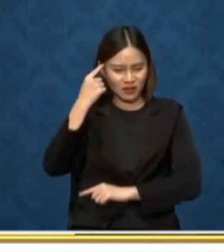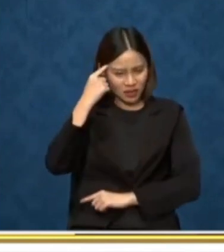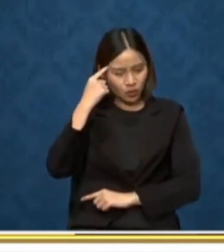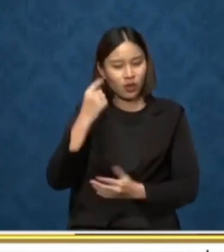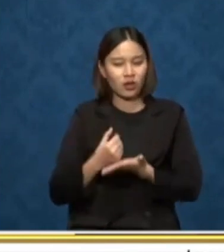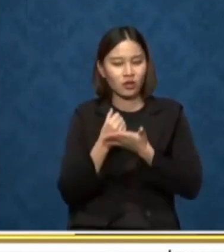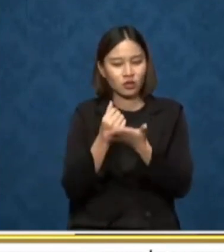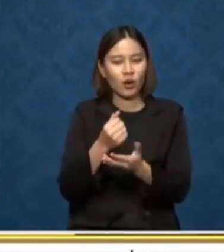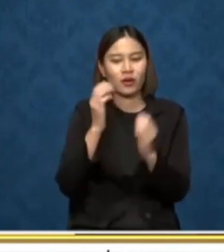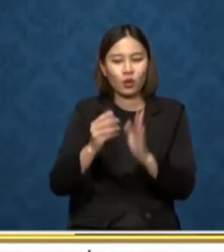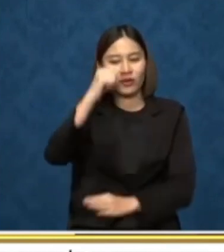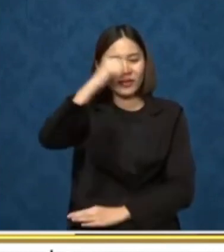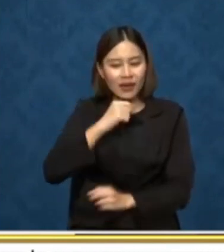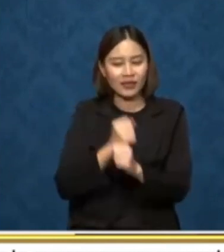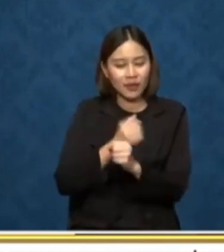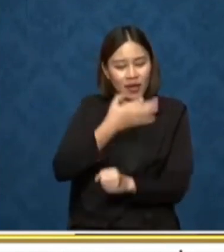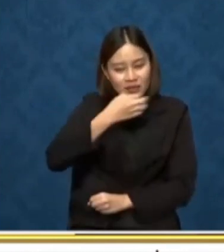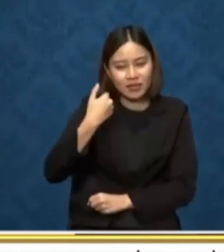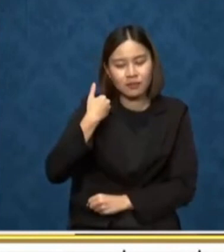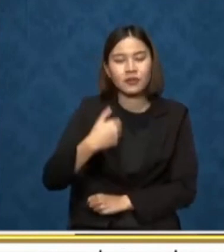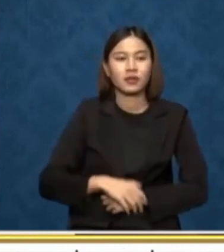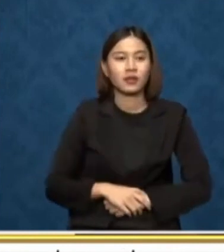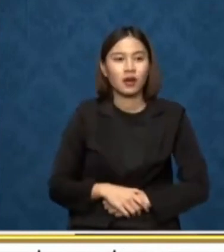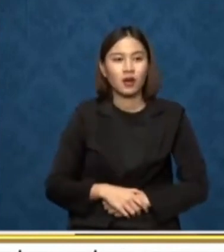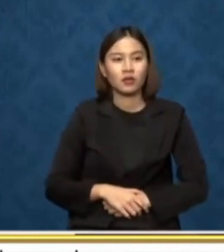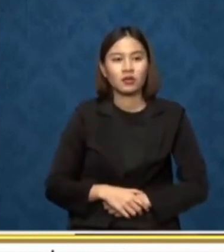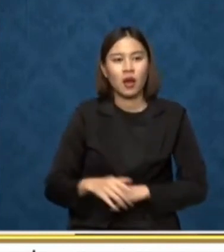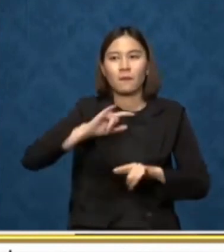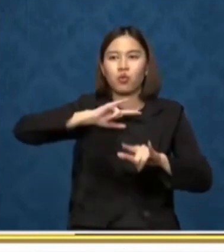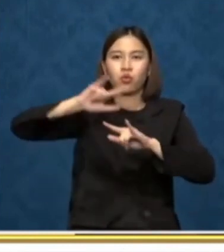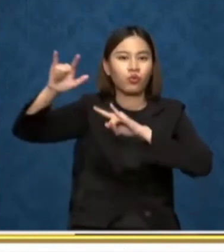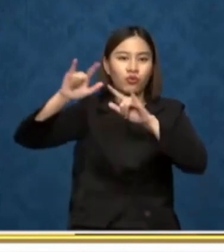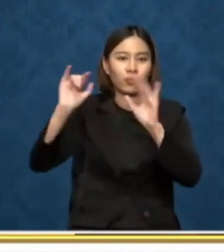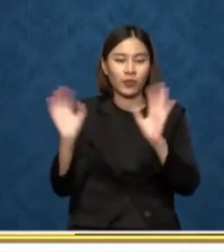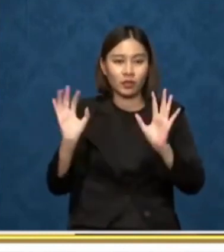ให้เด็กคนไทยเราไม่ต้องไปไม่ต้องไปตะวันออกกลางอย่างเวลานี้ก็